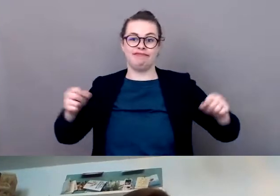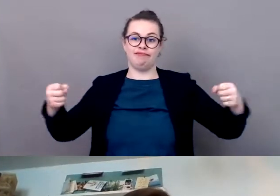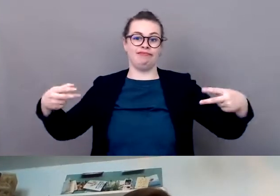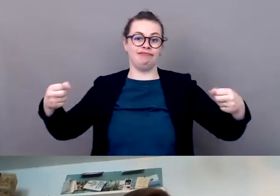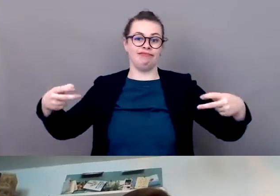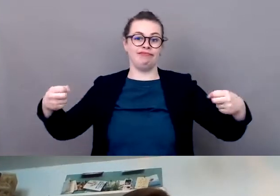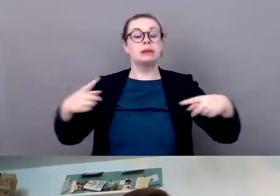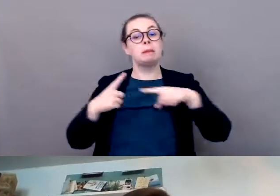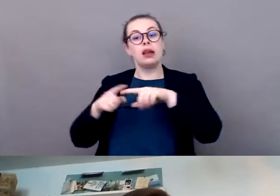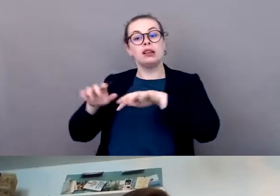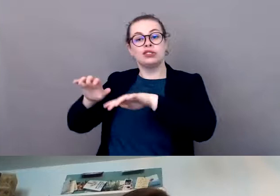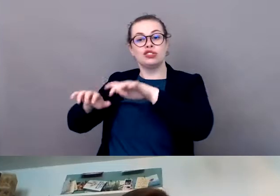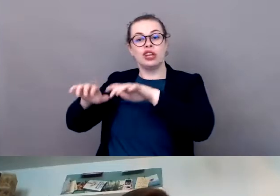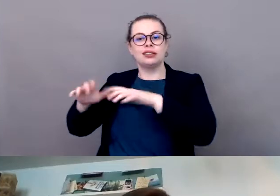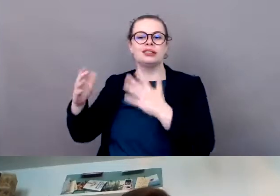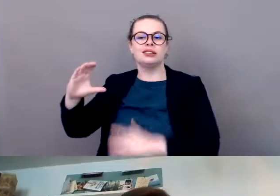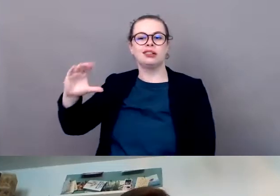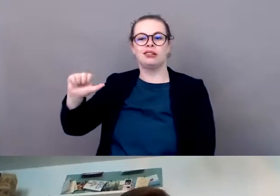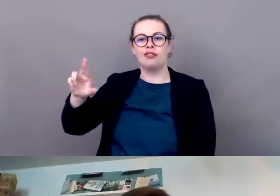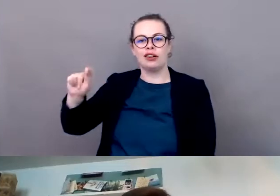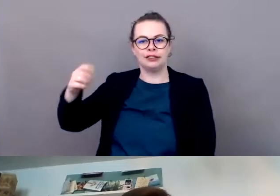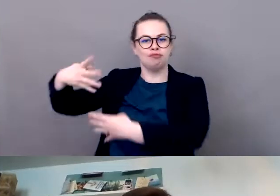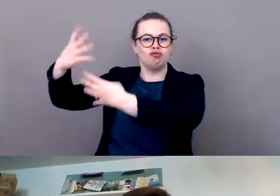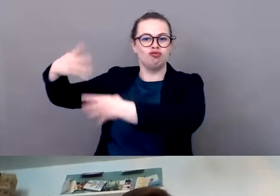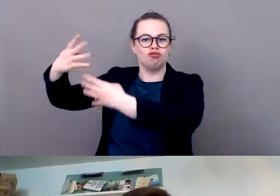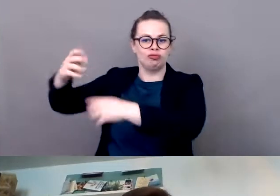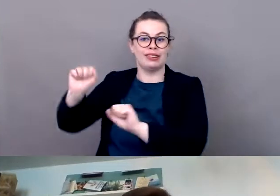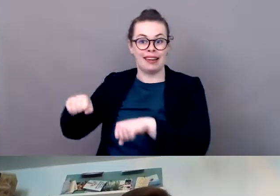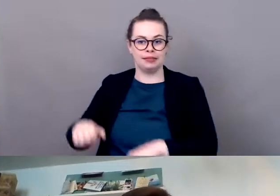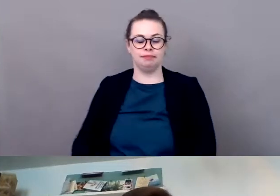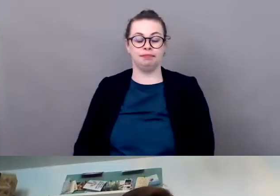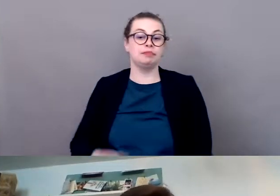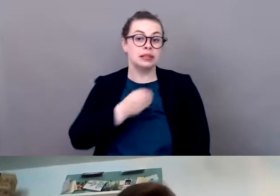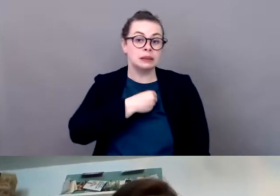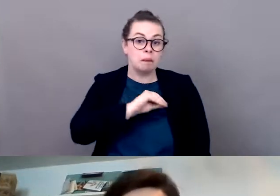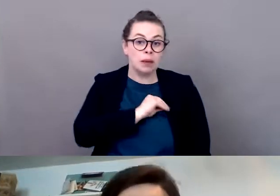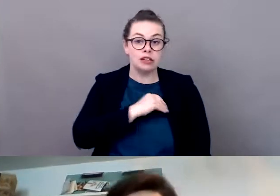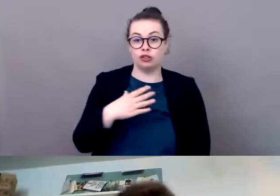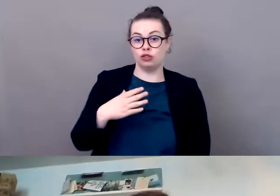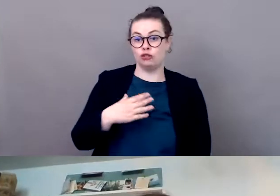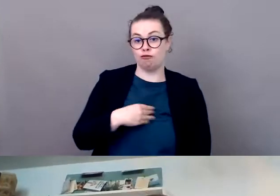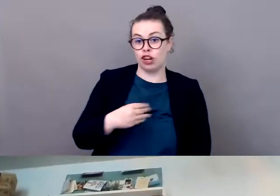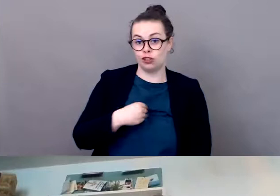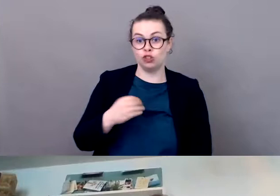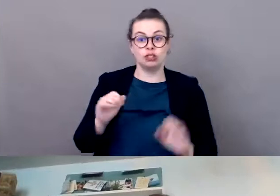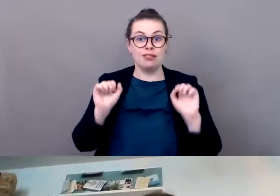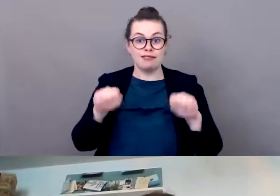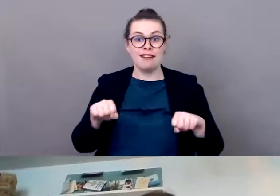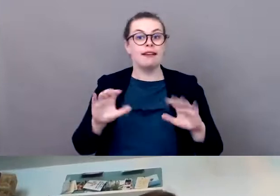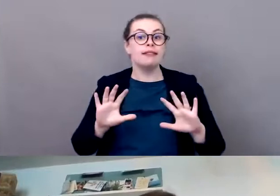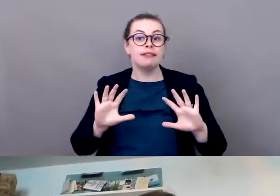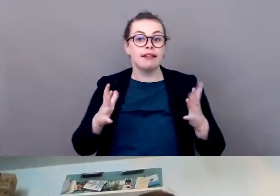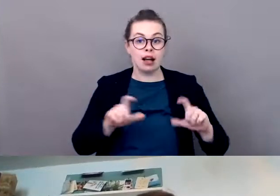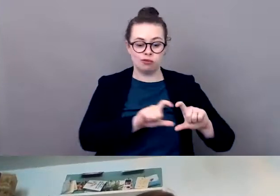fera apparaître la transcription en direct et le lien est également disponible dans le chat. Comme je vous l'ai aussi dit, l'interprétation